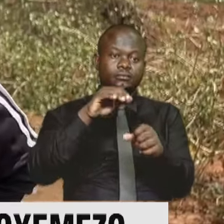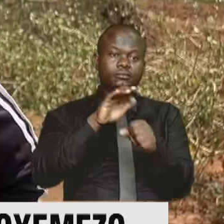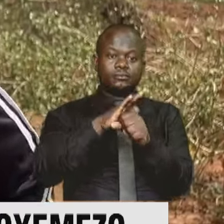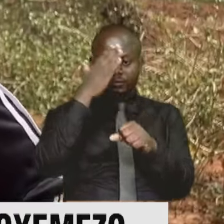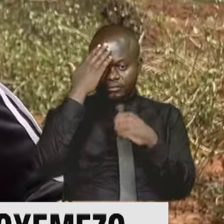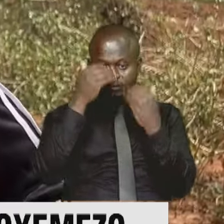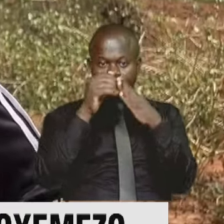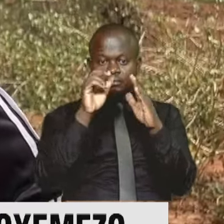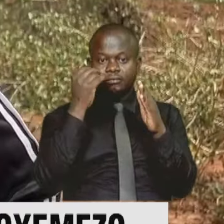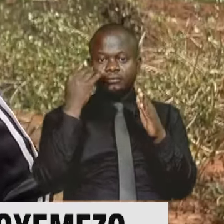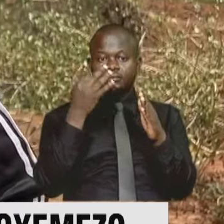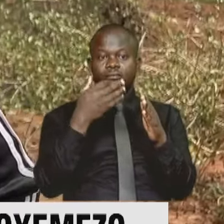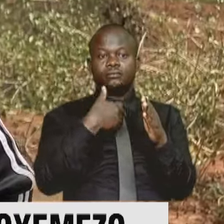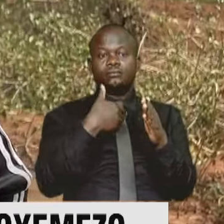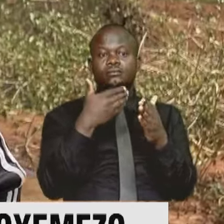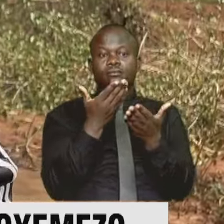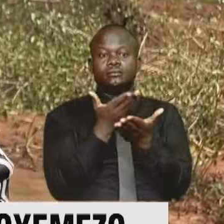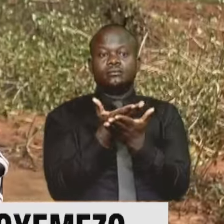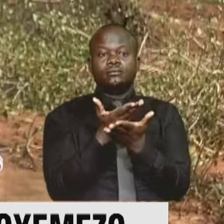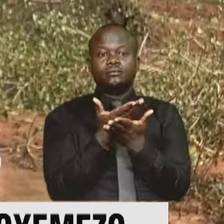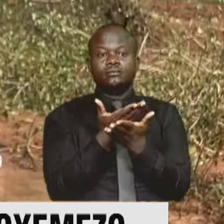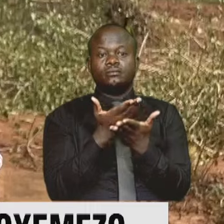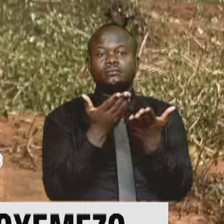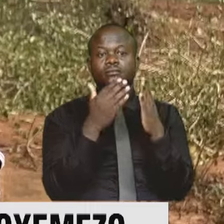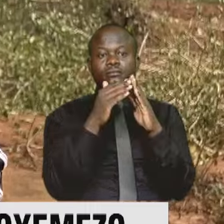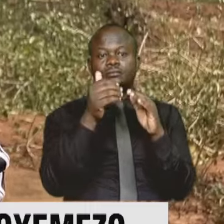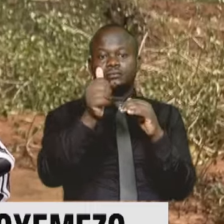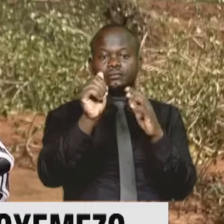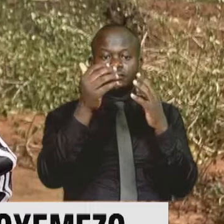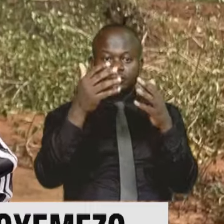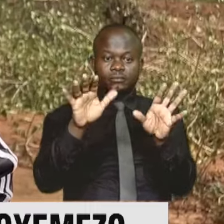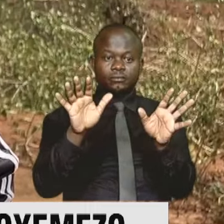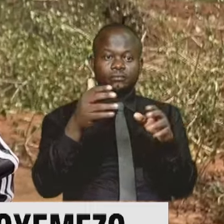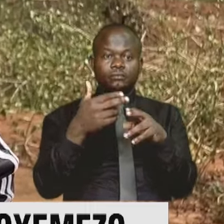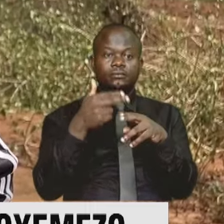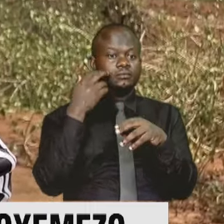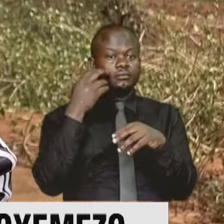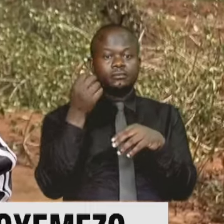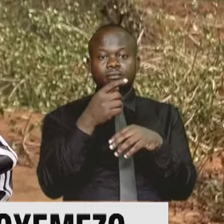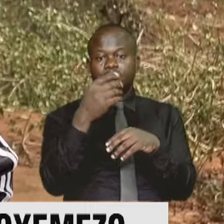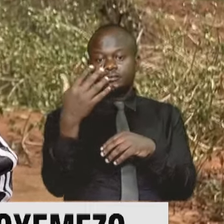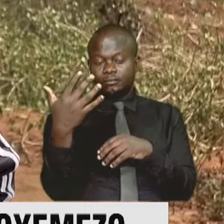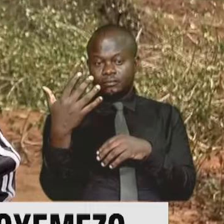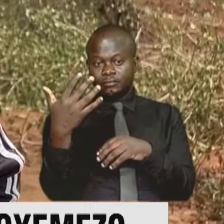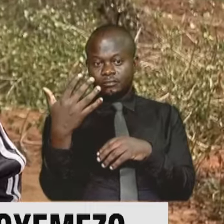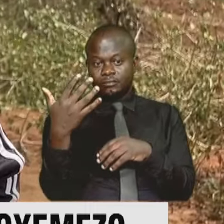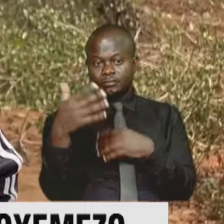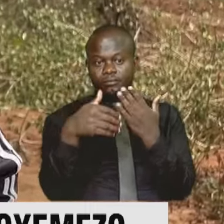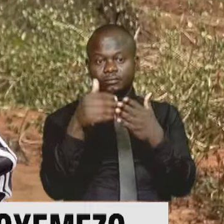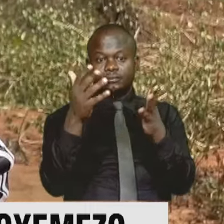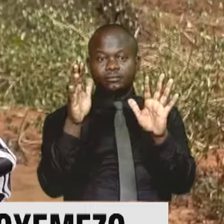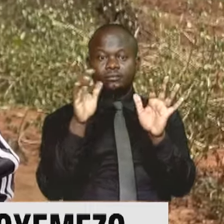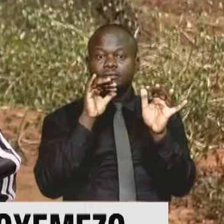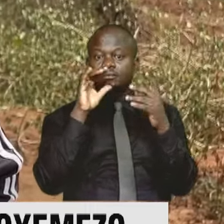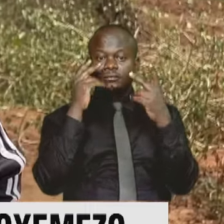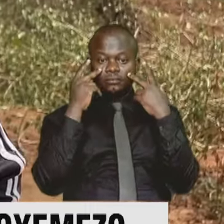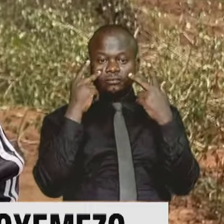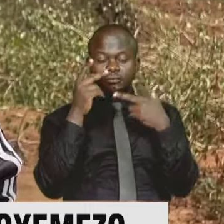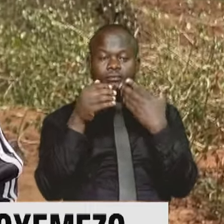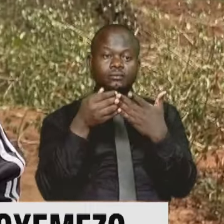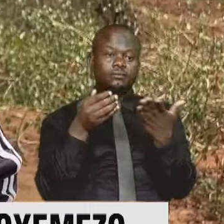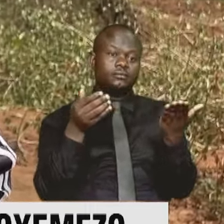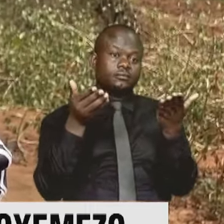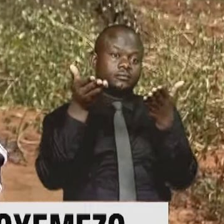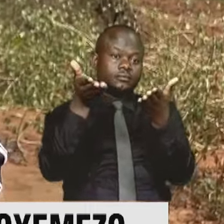kuba afite yarapurayize kashi pawa afite inzu ye ikamara hafi amezi atanu inzu ibararanye atarabona kashi pawa